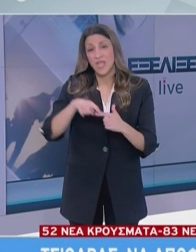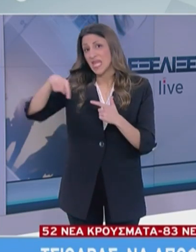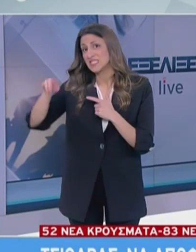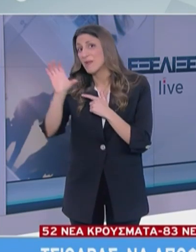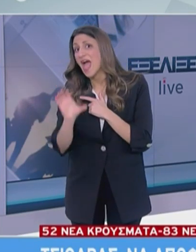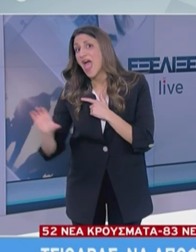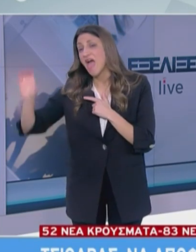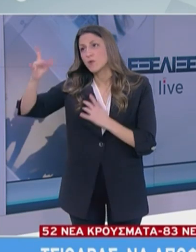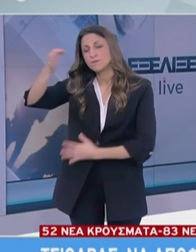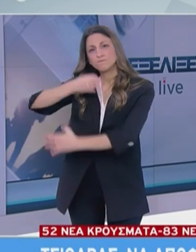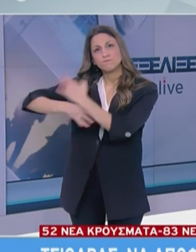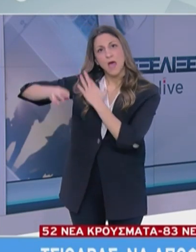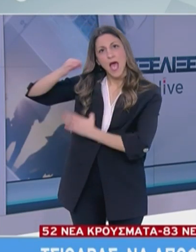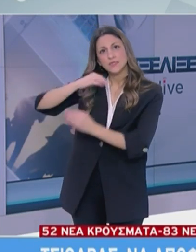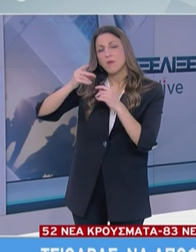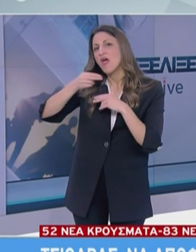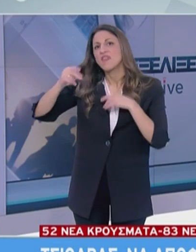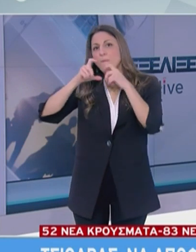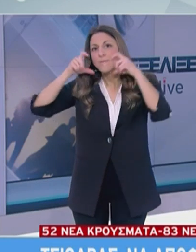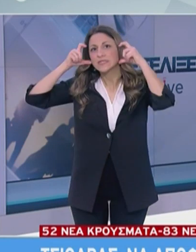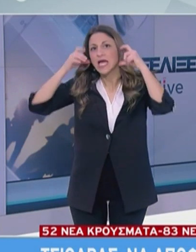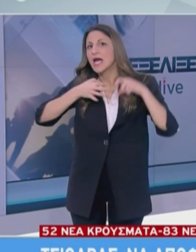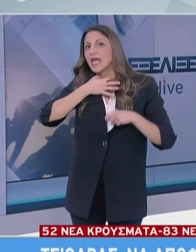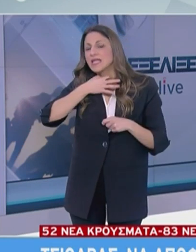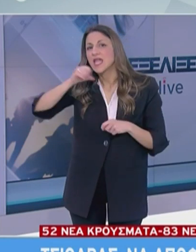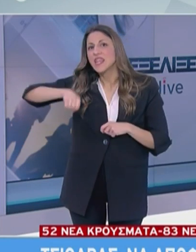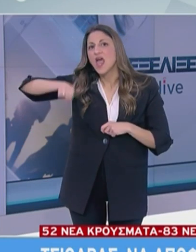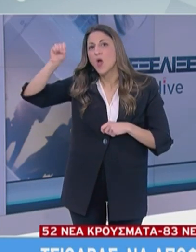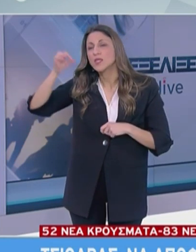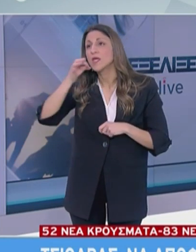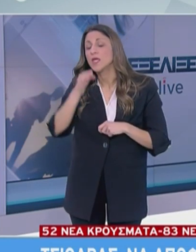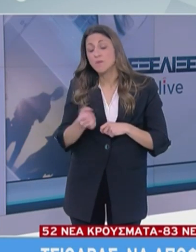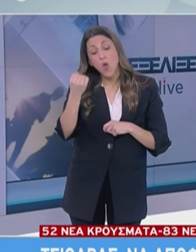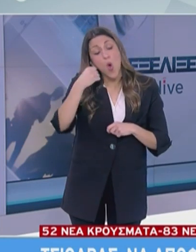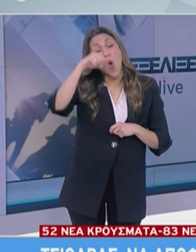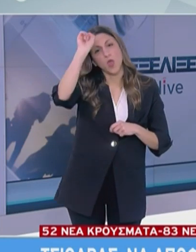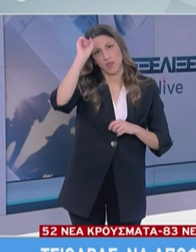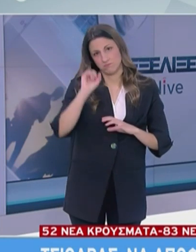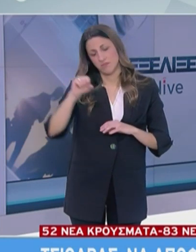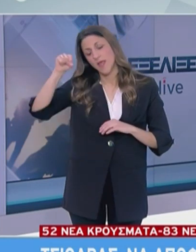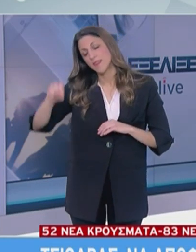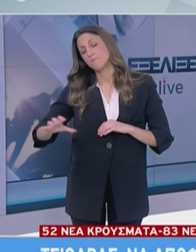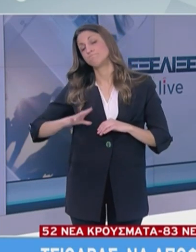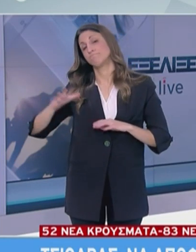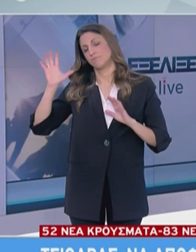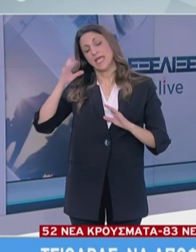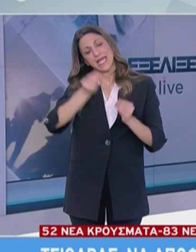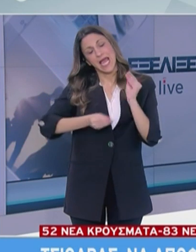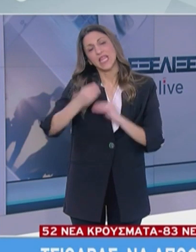το Ευρωπαϊκό Κέντρο Ελέγχου και Πρόληψης Νόσων, αναφέροντας περισσότερα επιχειρήματα κατά παρά υπέρ της χρήσης της μάσκας από το γενικό